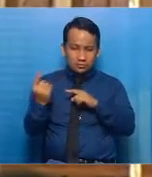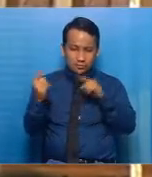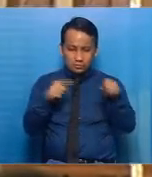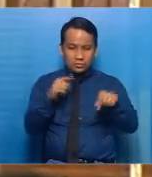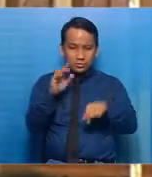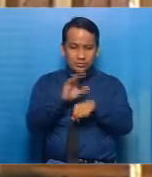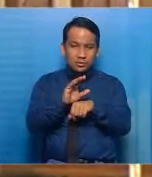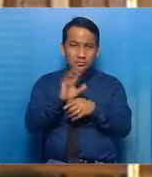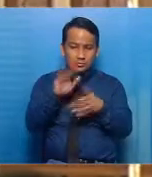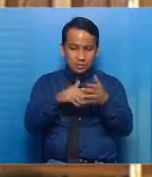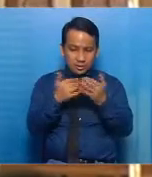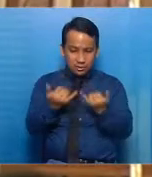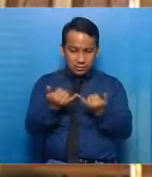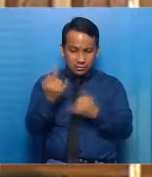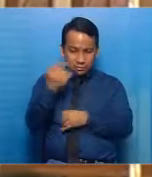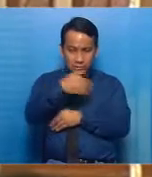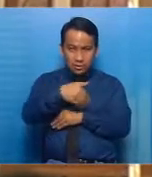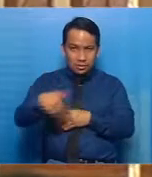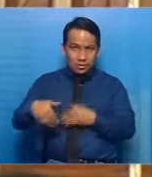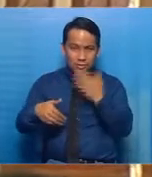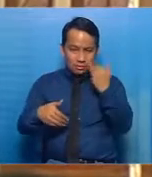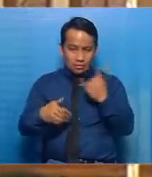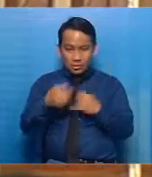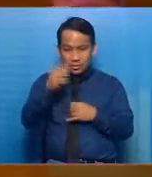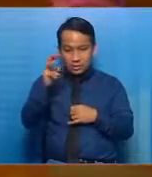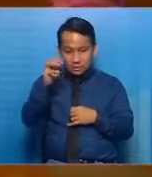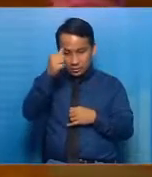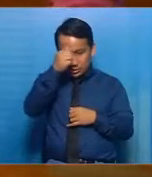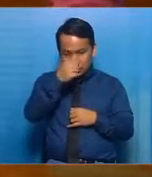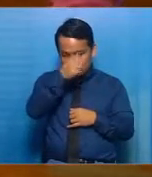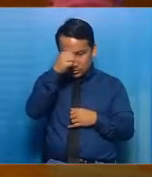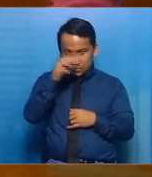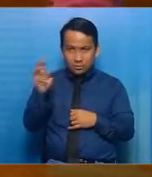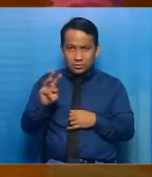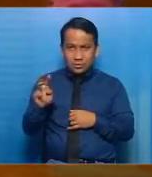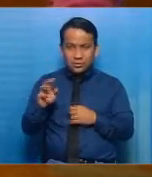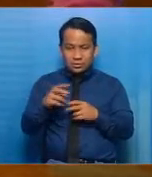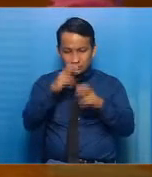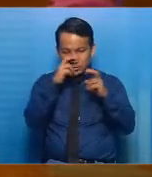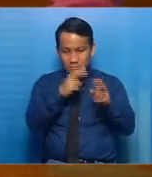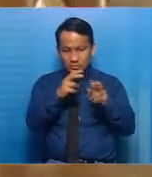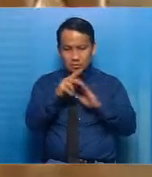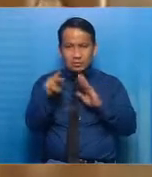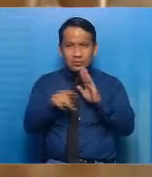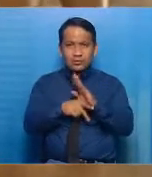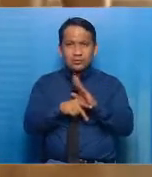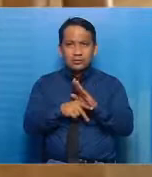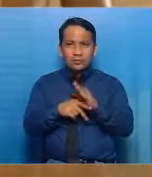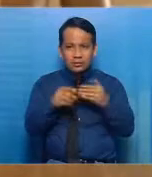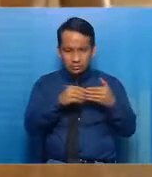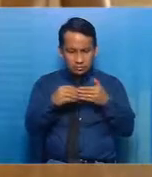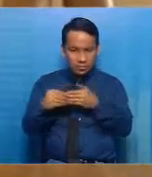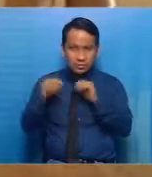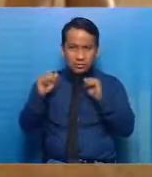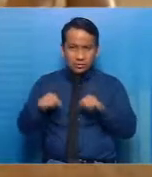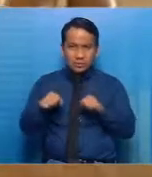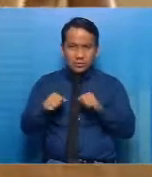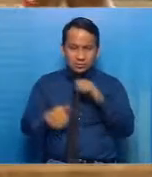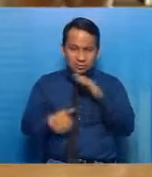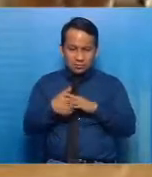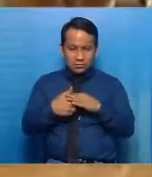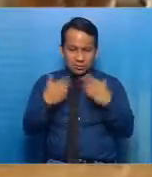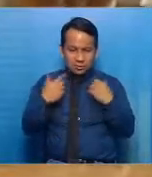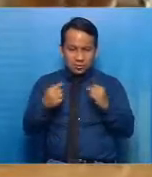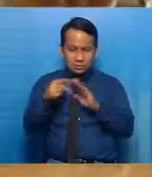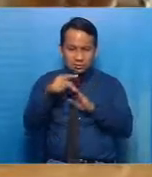na magsisimba hanggang ngayong gabi dahil Ash Wednesday. Kaya dinoble nila manpower para maisaayos ang pagkapatupad ng